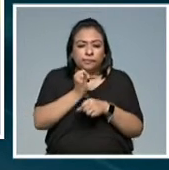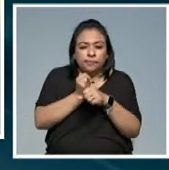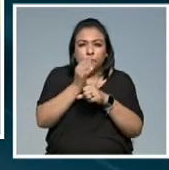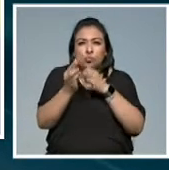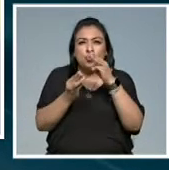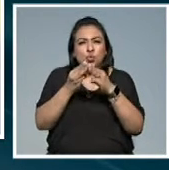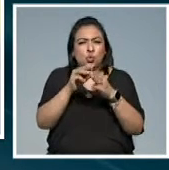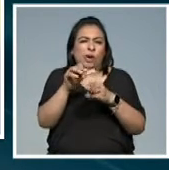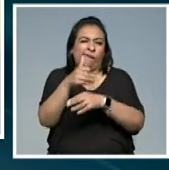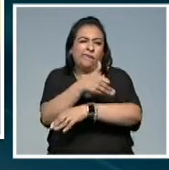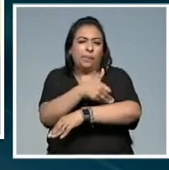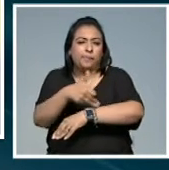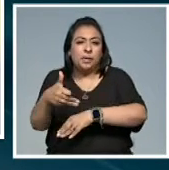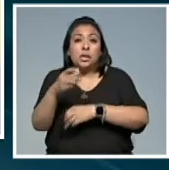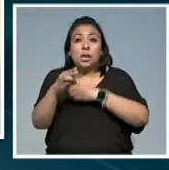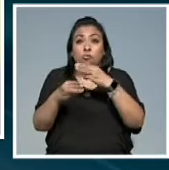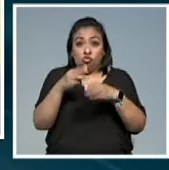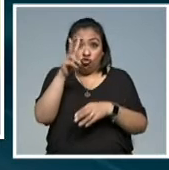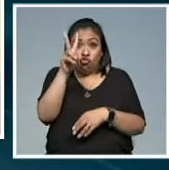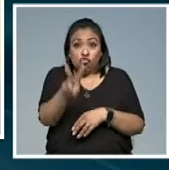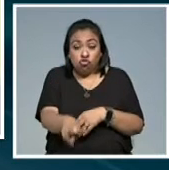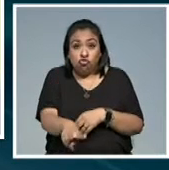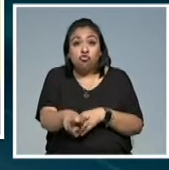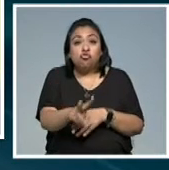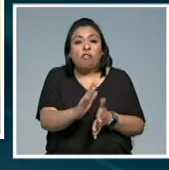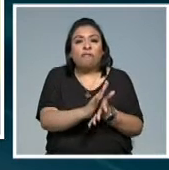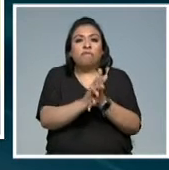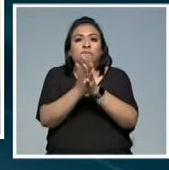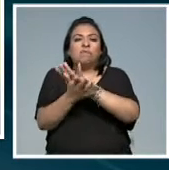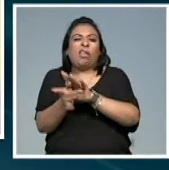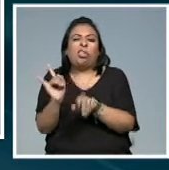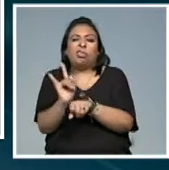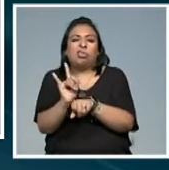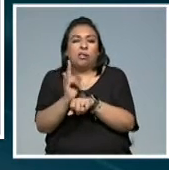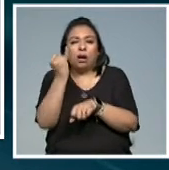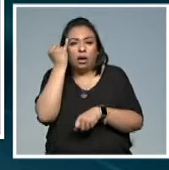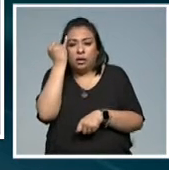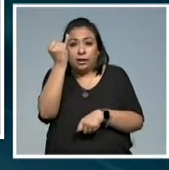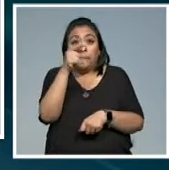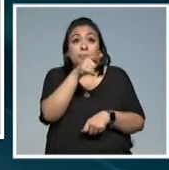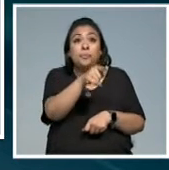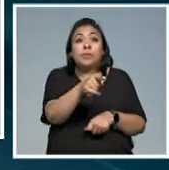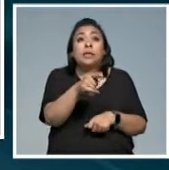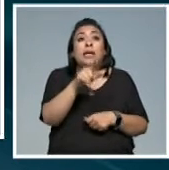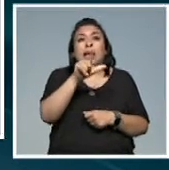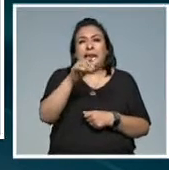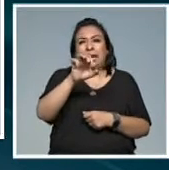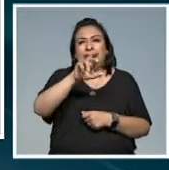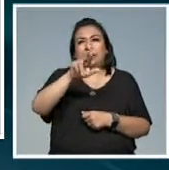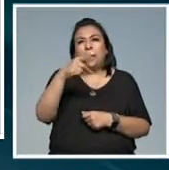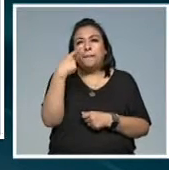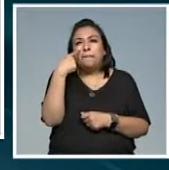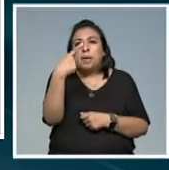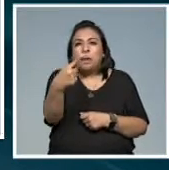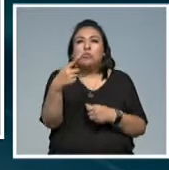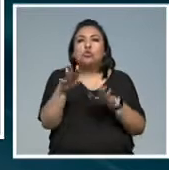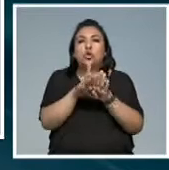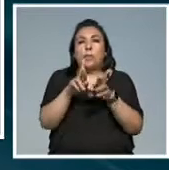un mundo familiar, un mundo real llevado a la ficción. La straniera parla molto del rapporto